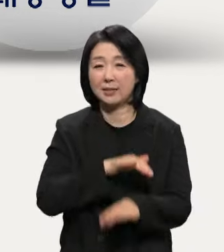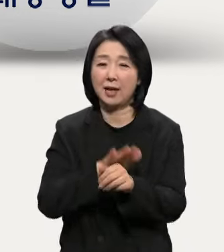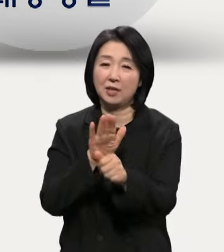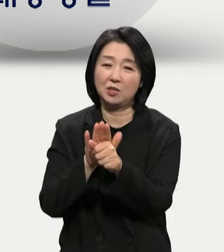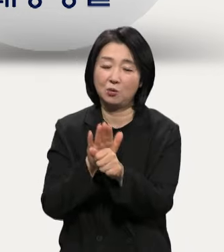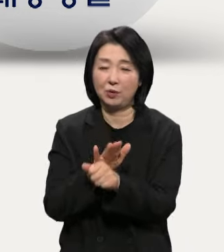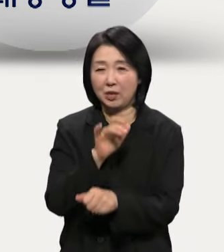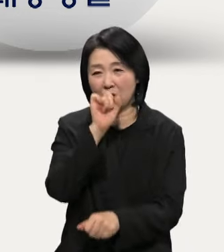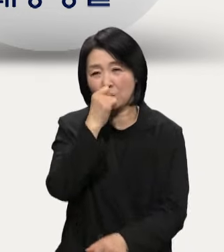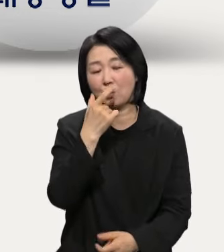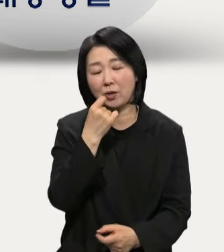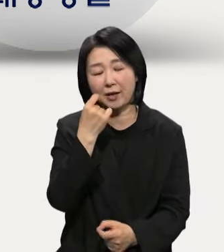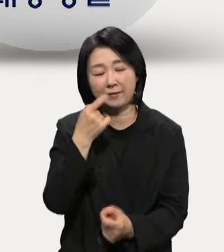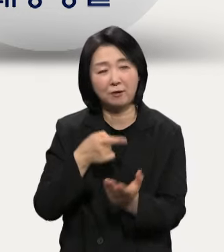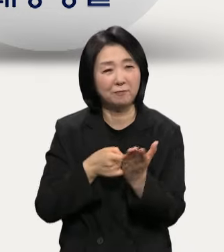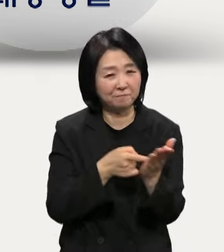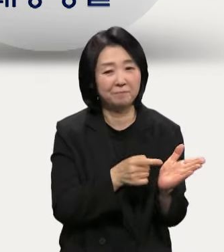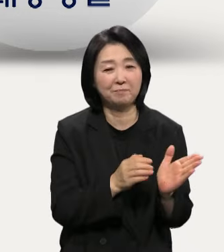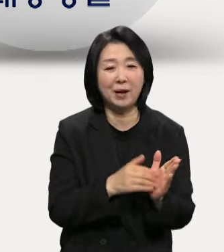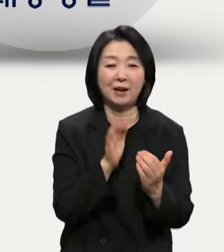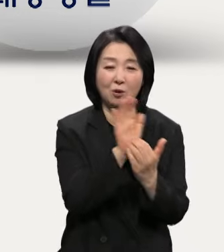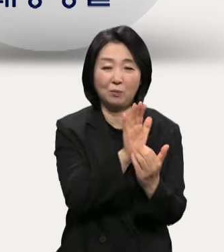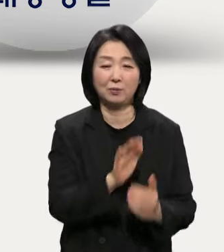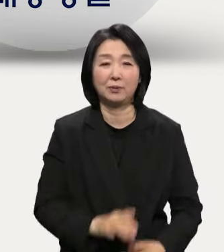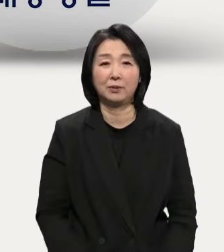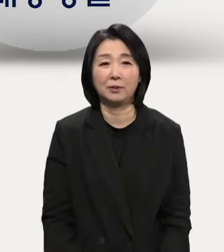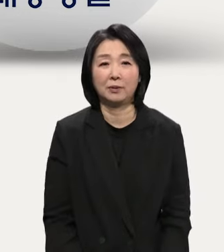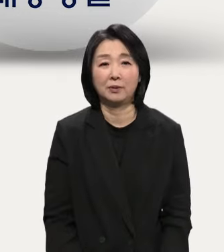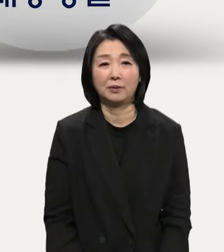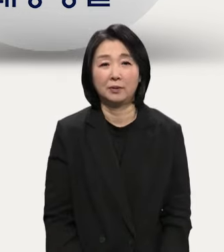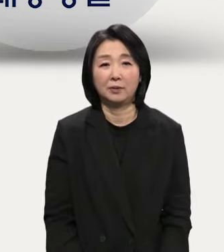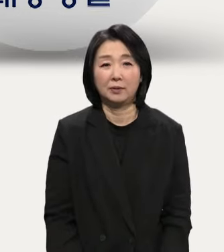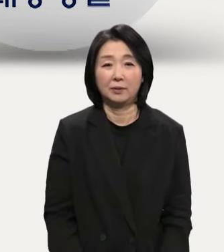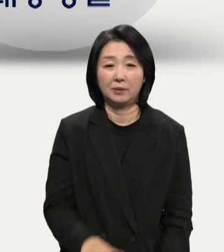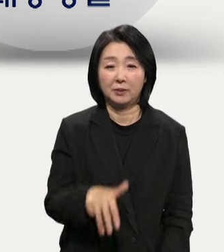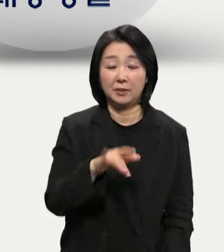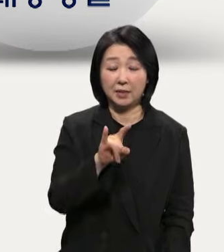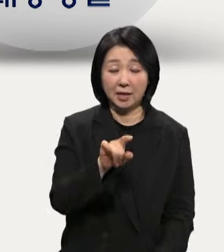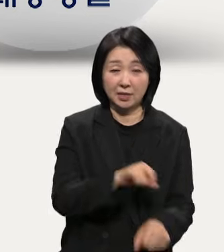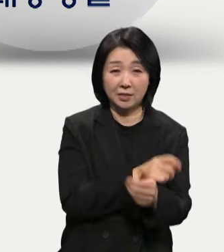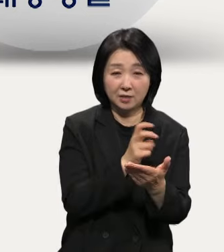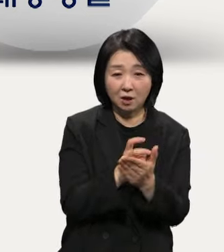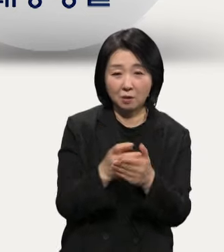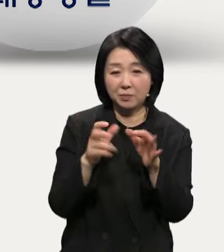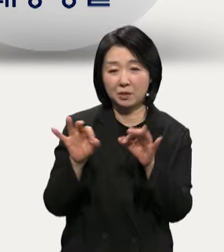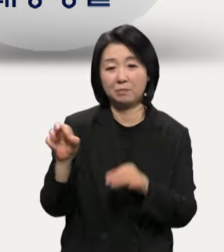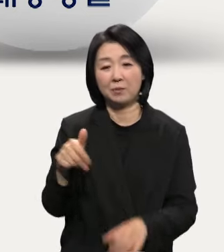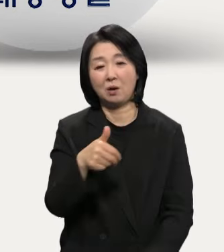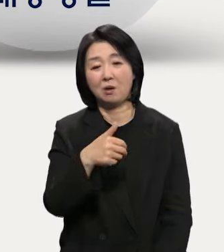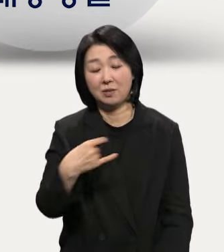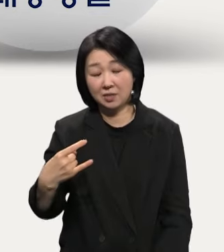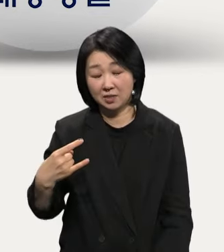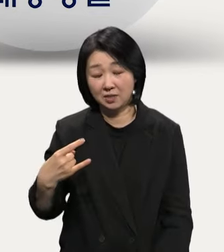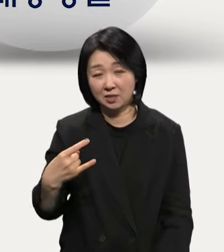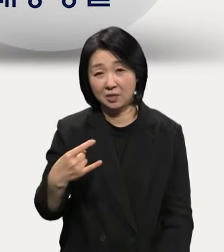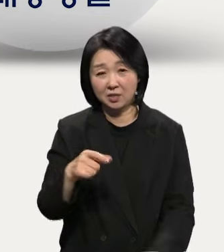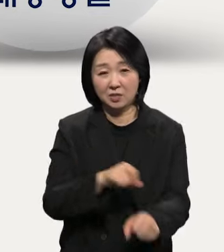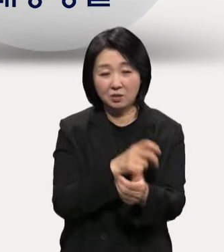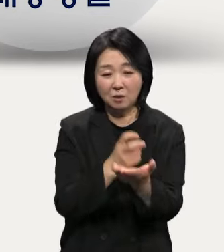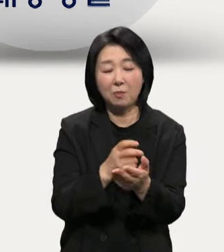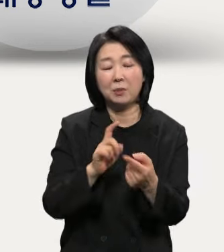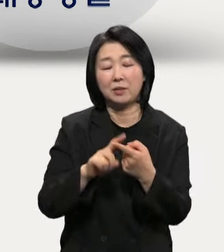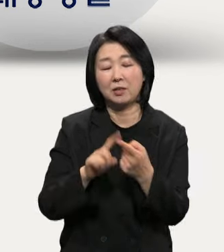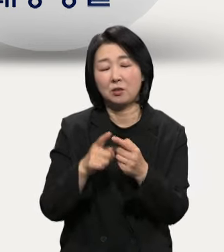게 바람직하다는 취지로 사실상 거부했고 최상병 특검이나 김건희 여사 문제엔 윤 대통령은 답을